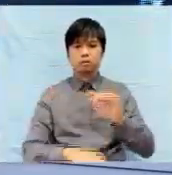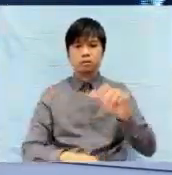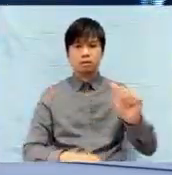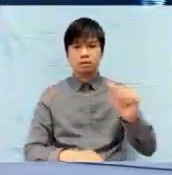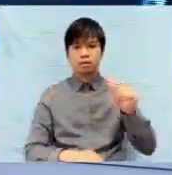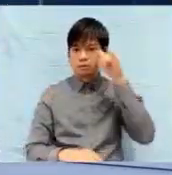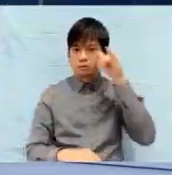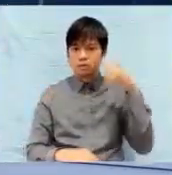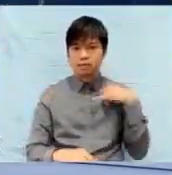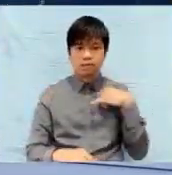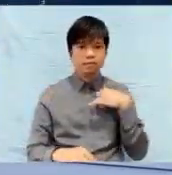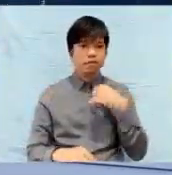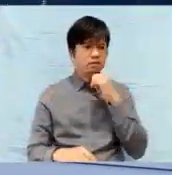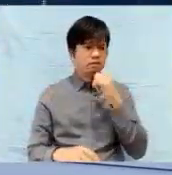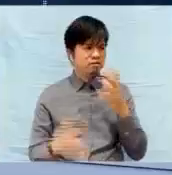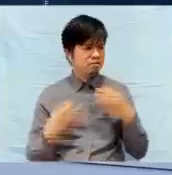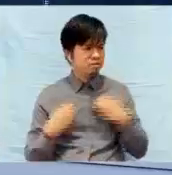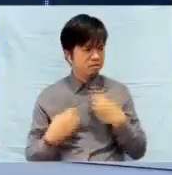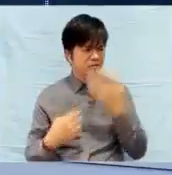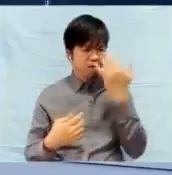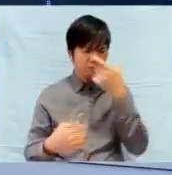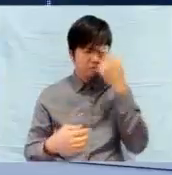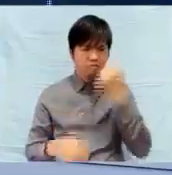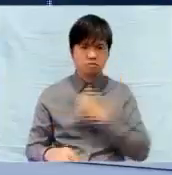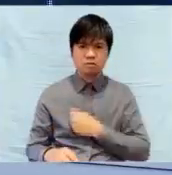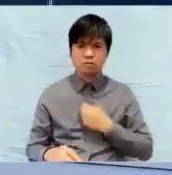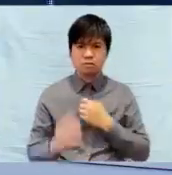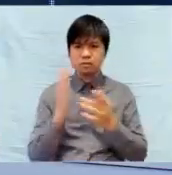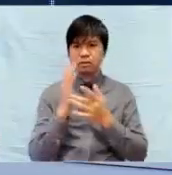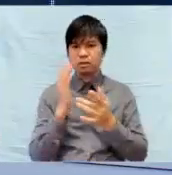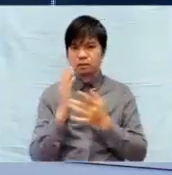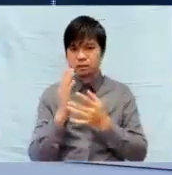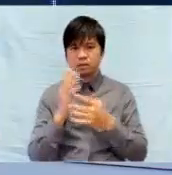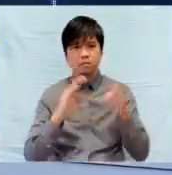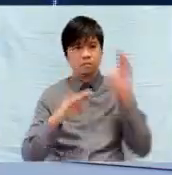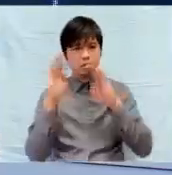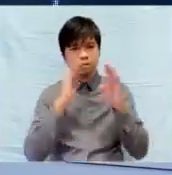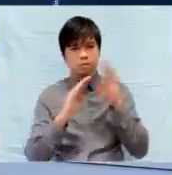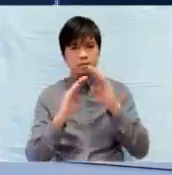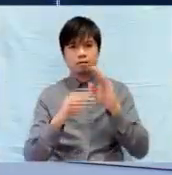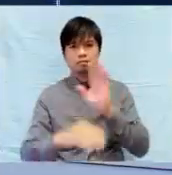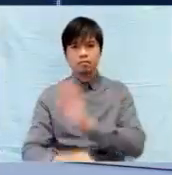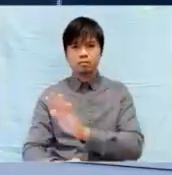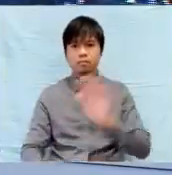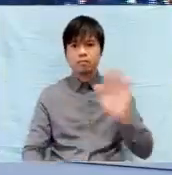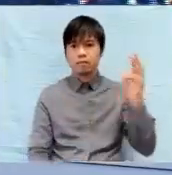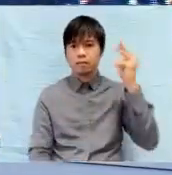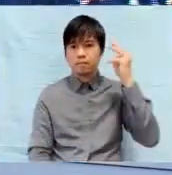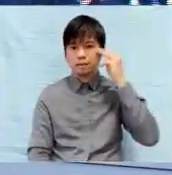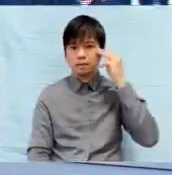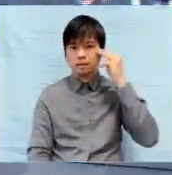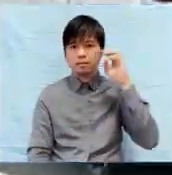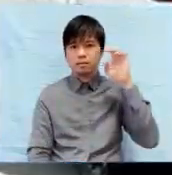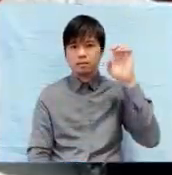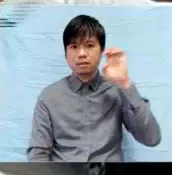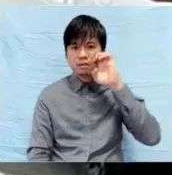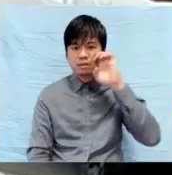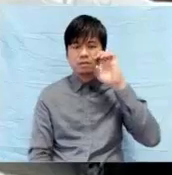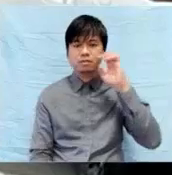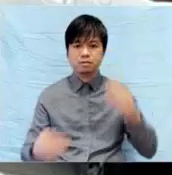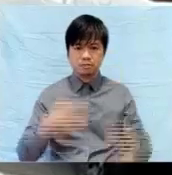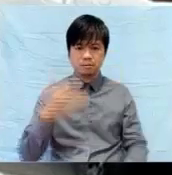mauuwi lang sa sorry dahil nagkaroon lang ng technical glitch. Nasa frontline ng balitang yan si Marian Enriquez.